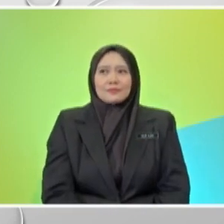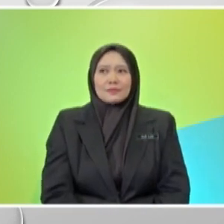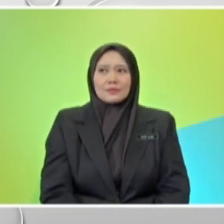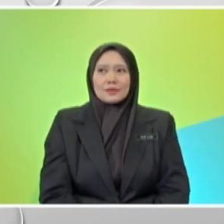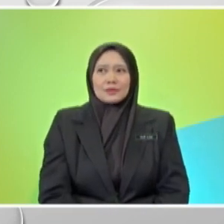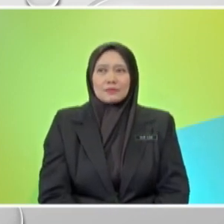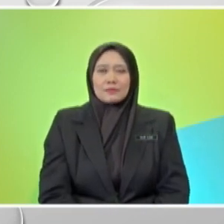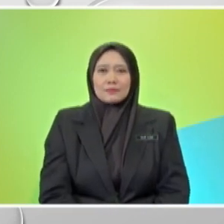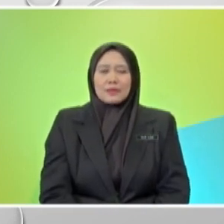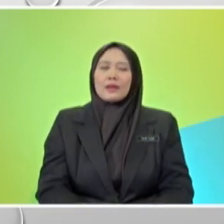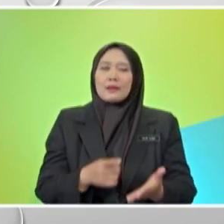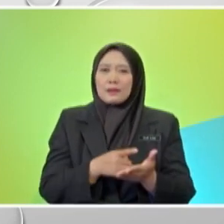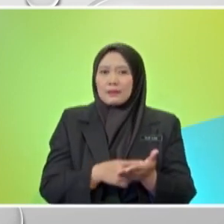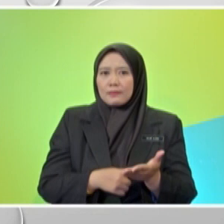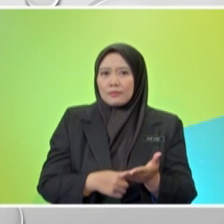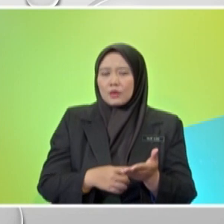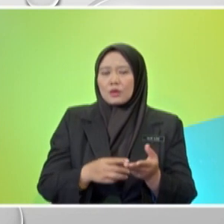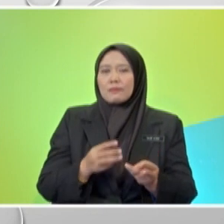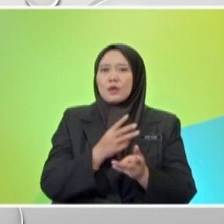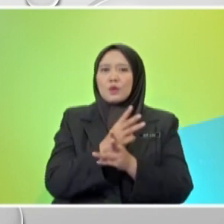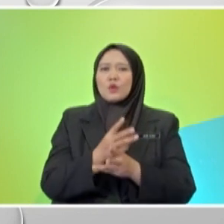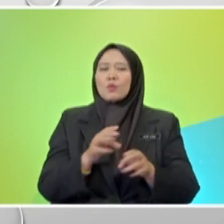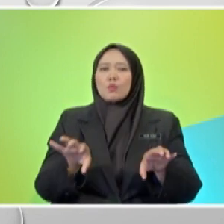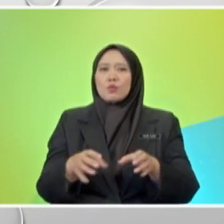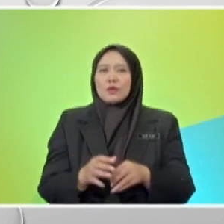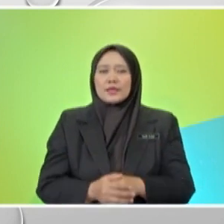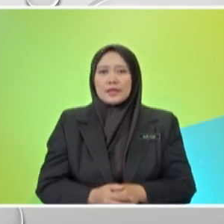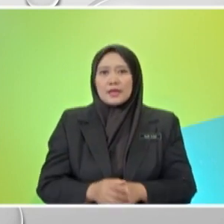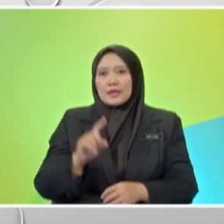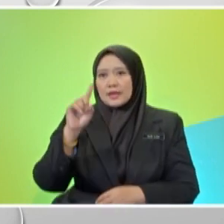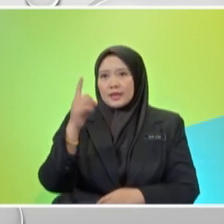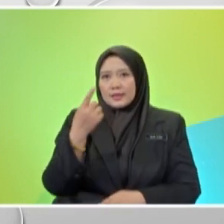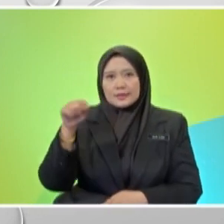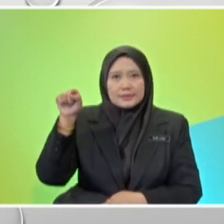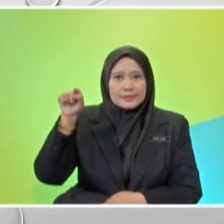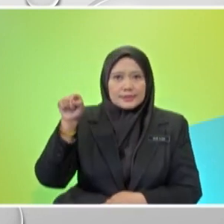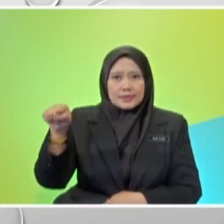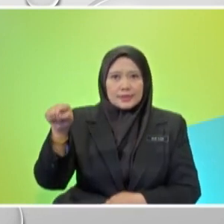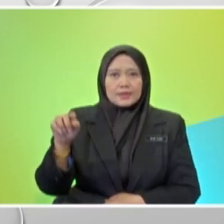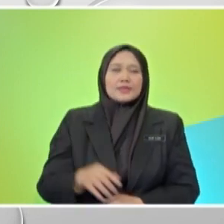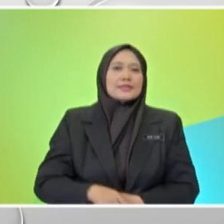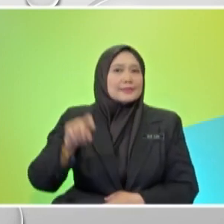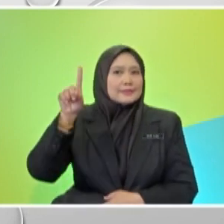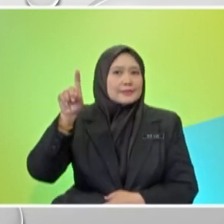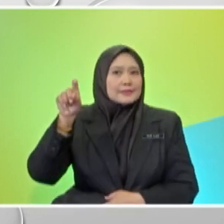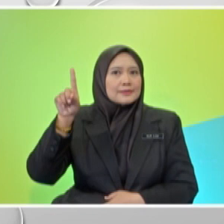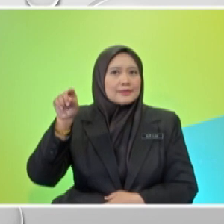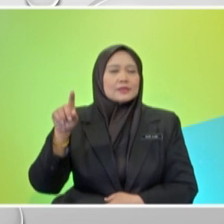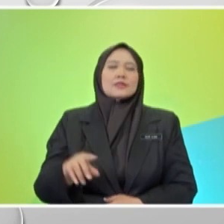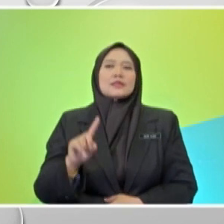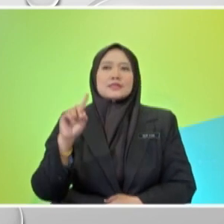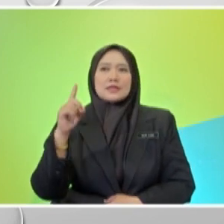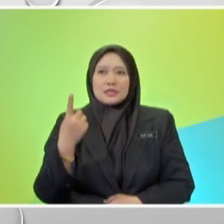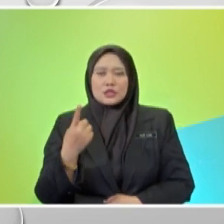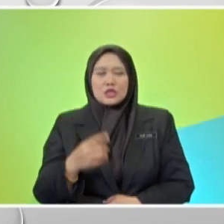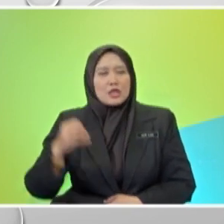So apa yang pengawal keselamatan tu perlu buat, dia hanya menekan suis sahaja di situ. Bila dia tekan suis tu,